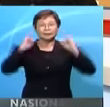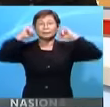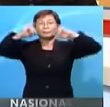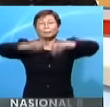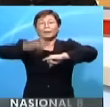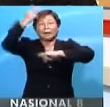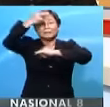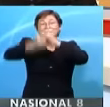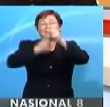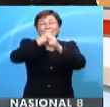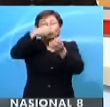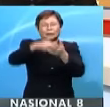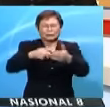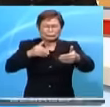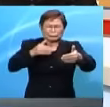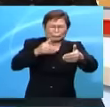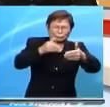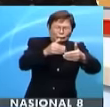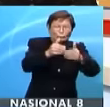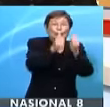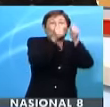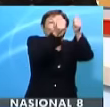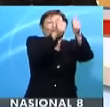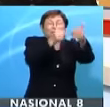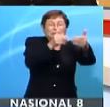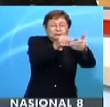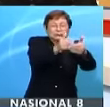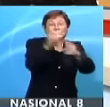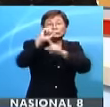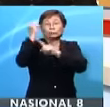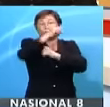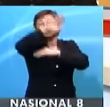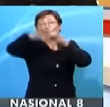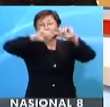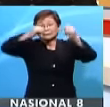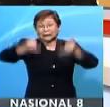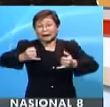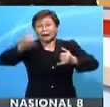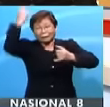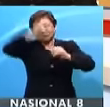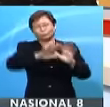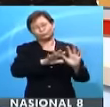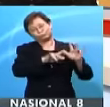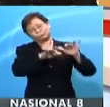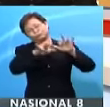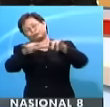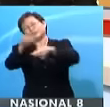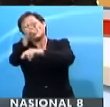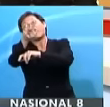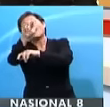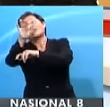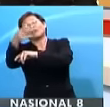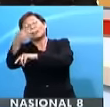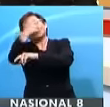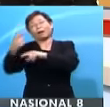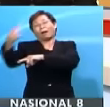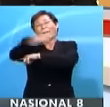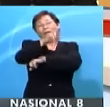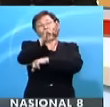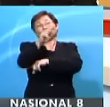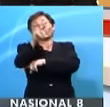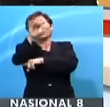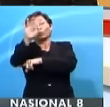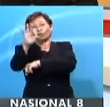Ibadah haji tahun ini menghampiri kemuncaknya dan selasa ini kesemua jemaah haji akan bergerak menuju ke Arafah kerana hari wukuf tahun